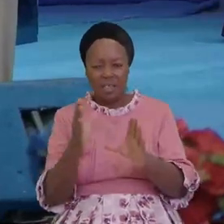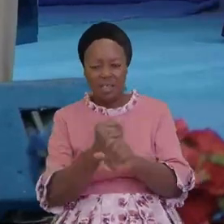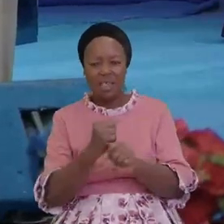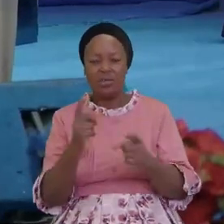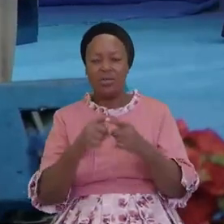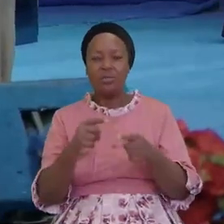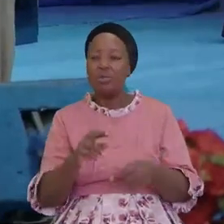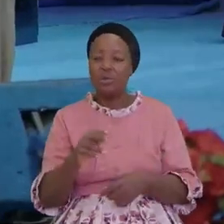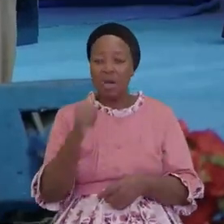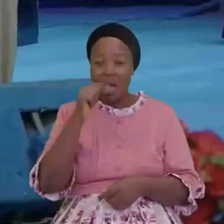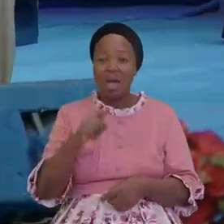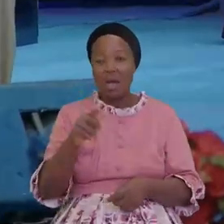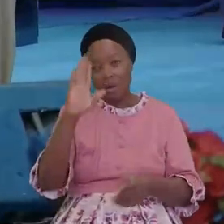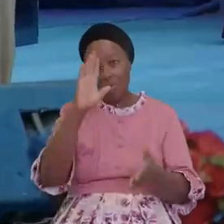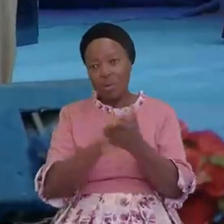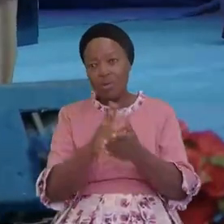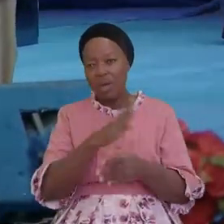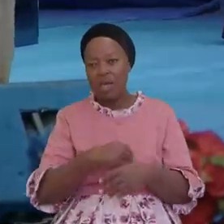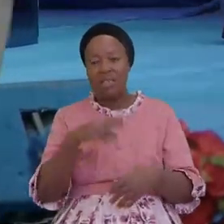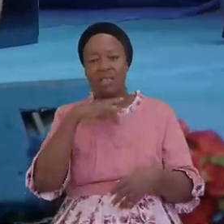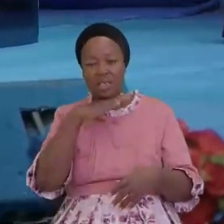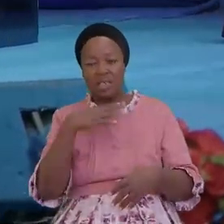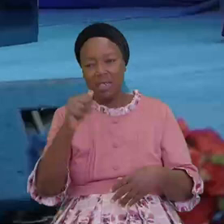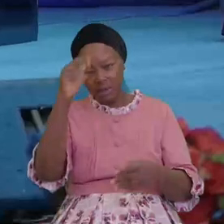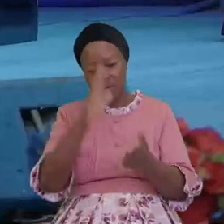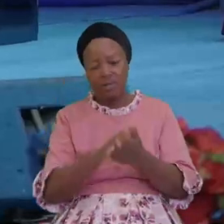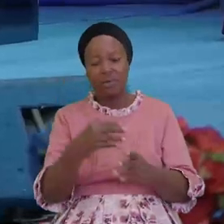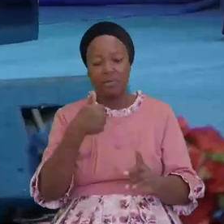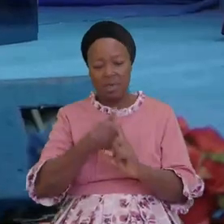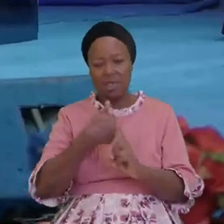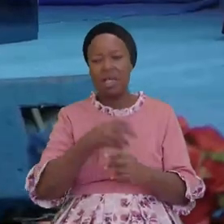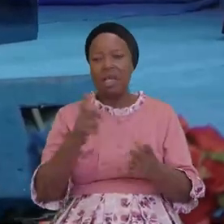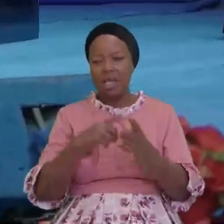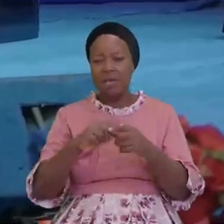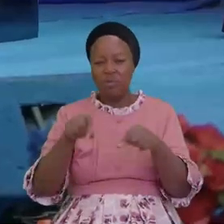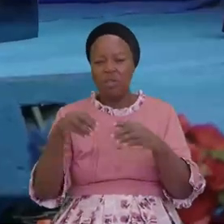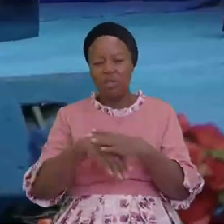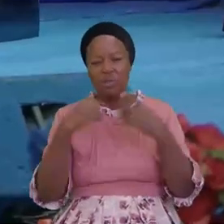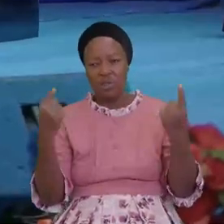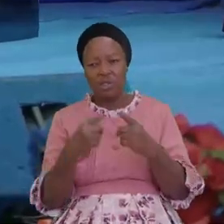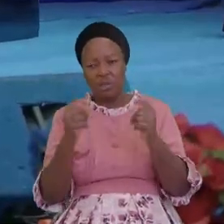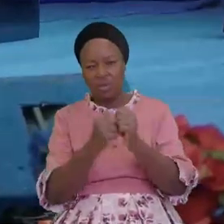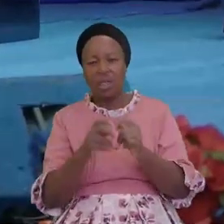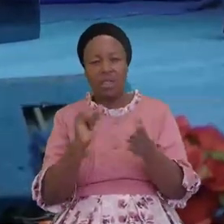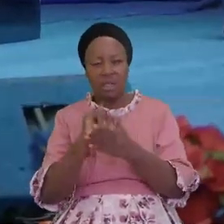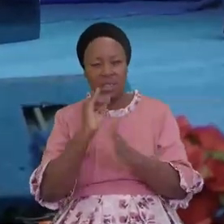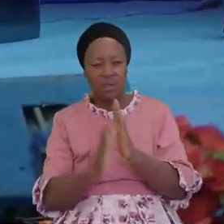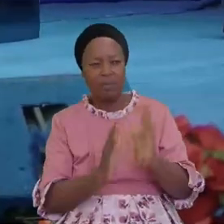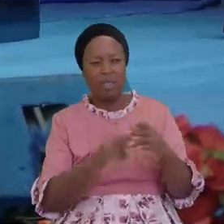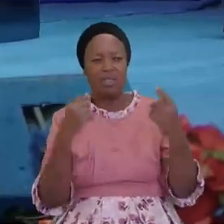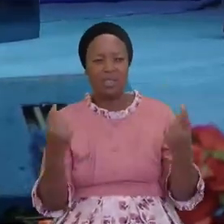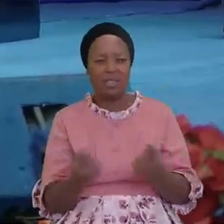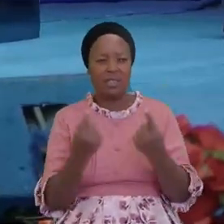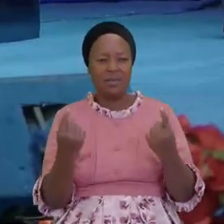Et ça ne lui dira rien, si je vais vers son mari, et je me souille avec le mari,